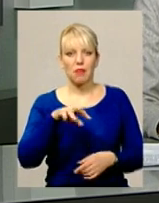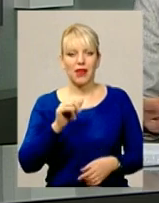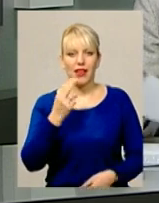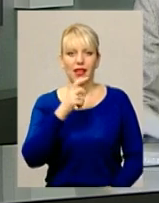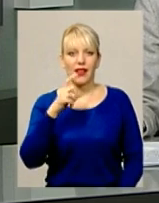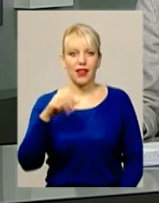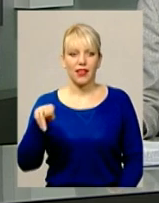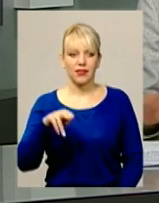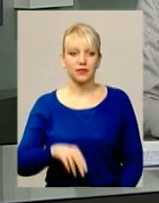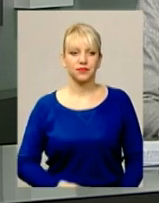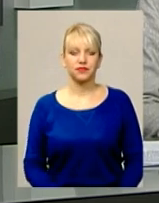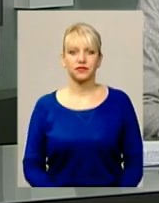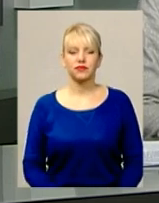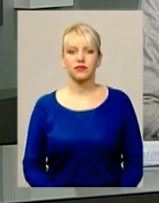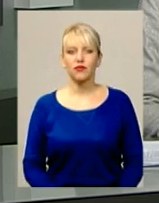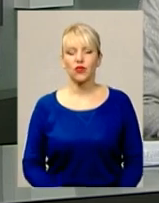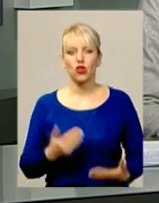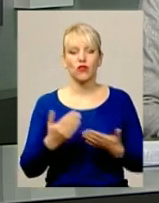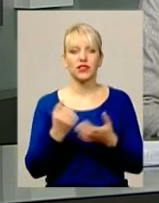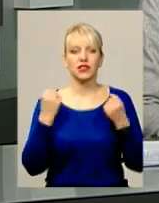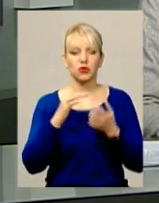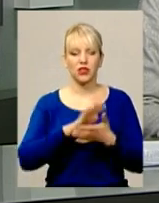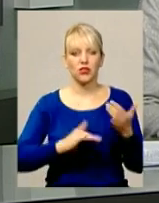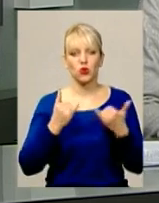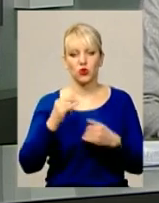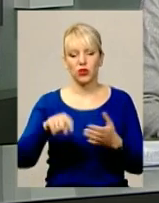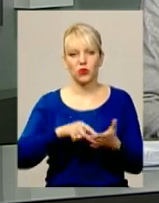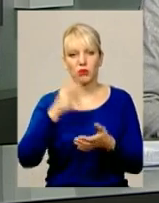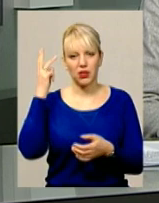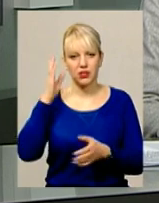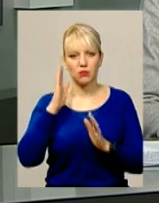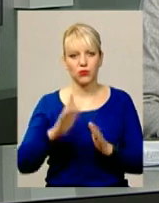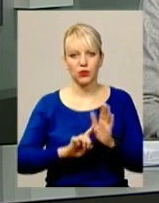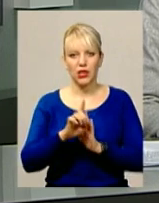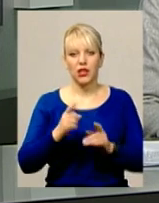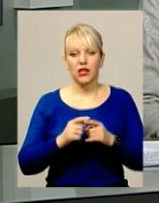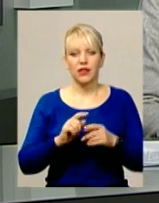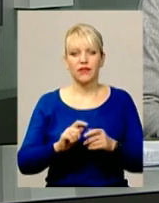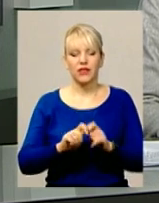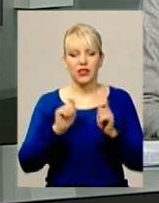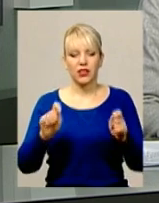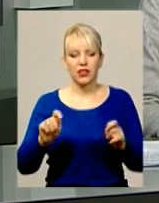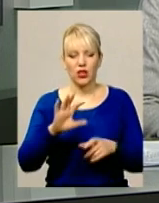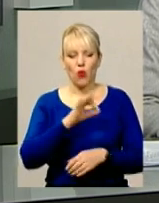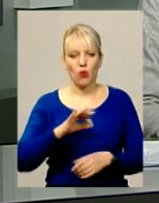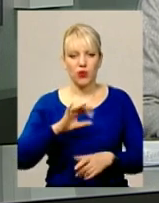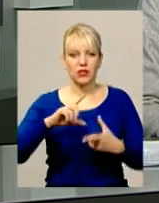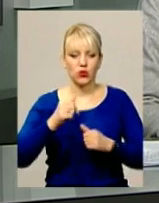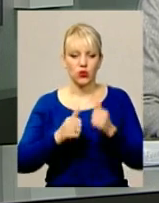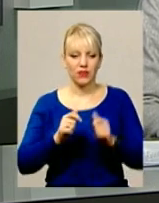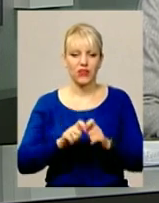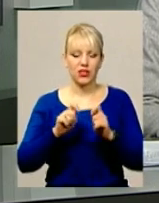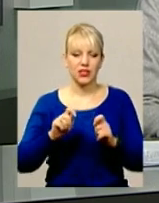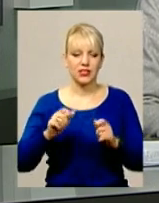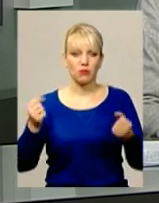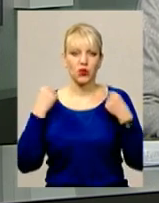Михет. До новин спорту далі. Сьогодні у Хмельницькому стартує відкритий обласний турнір зі спортивної гімнастики